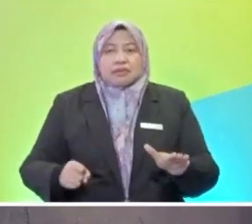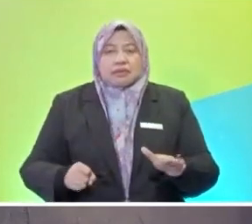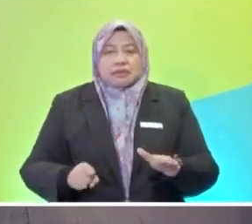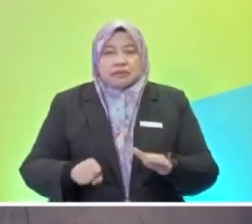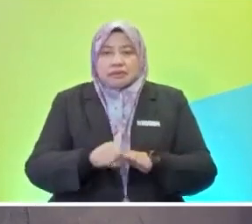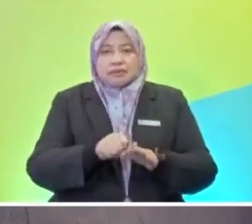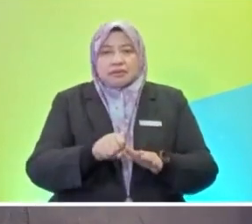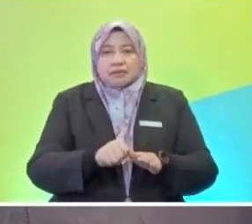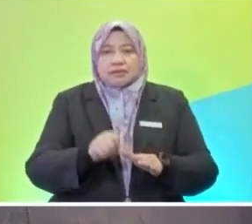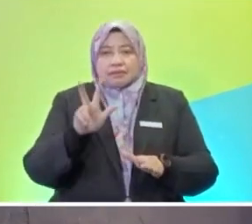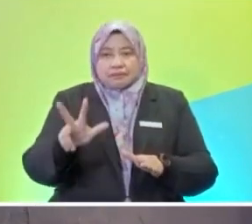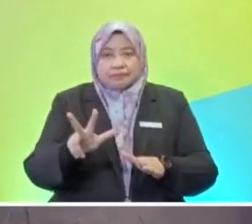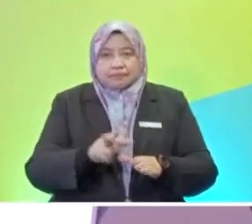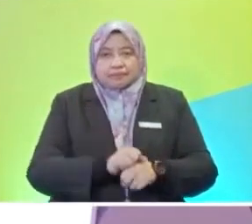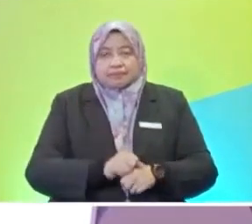segitiga